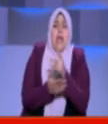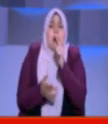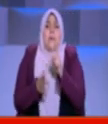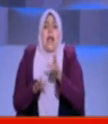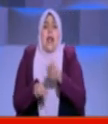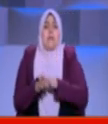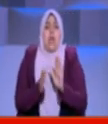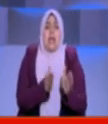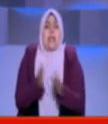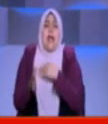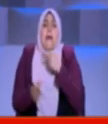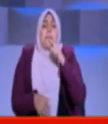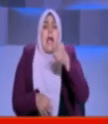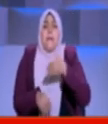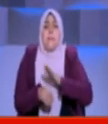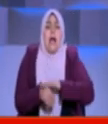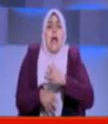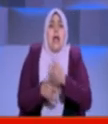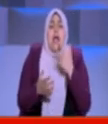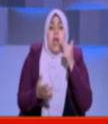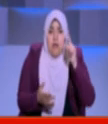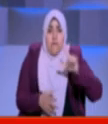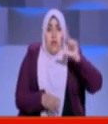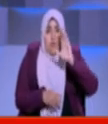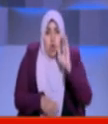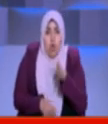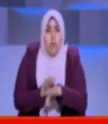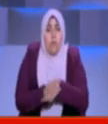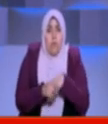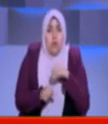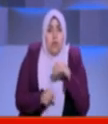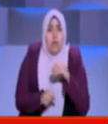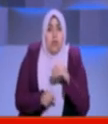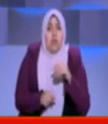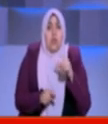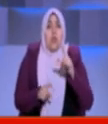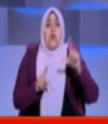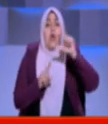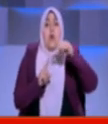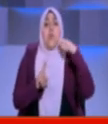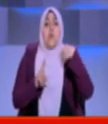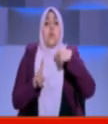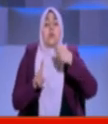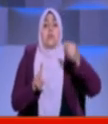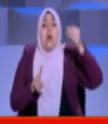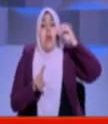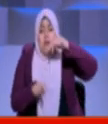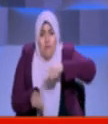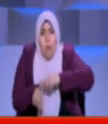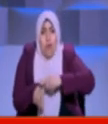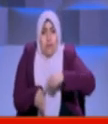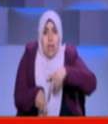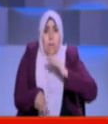العراق الذي يعلمه الكل. هل هناك رئيس حكومة يمكن أن يأتي إلا بتوافق أو بانسجام بين هذه الكتل وعلى